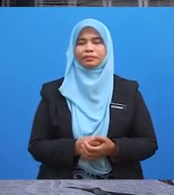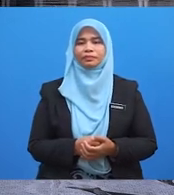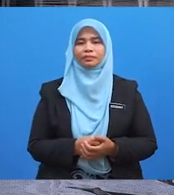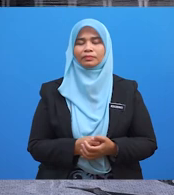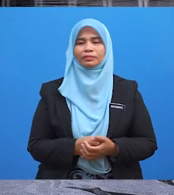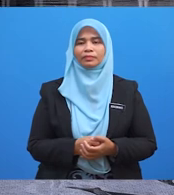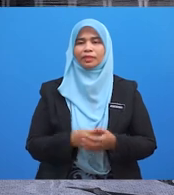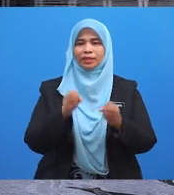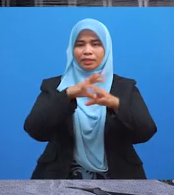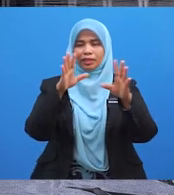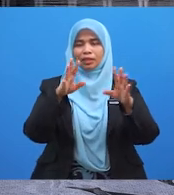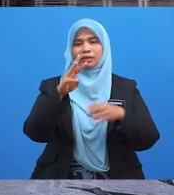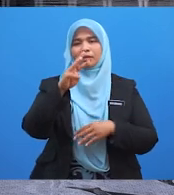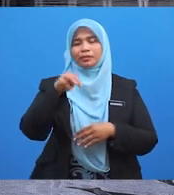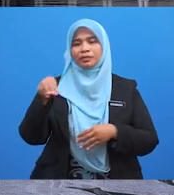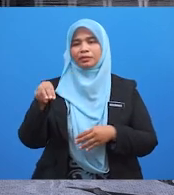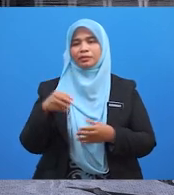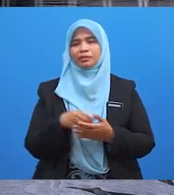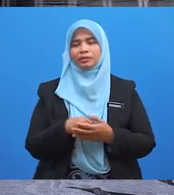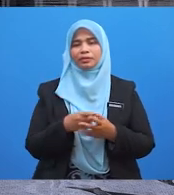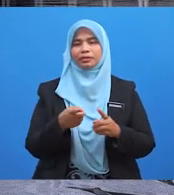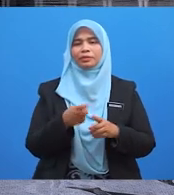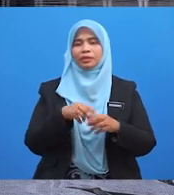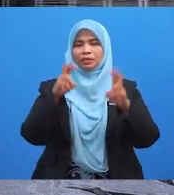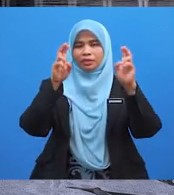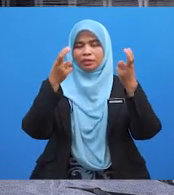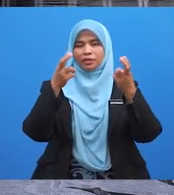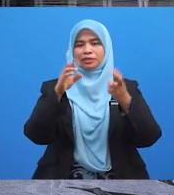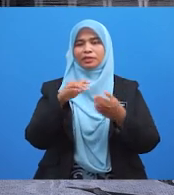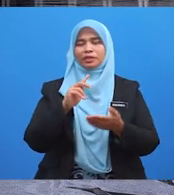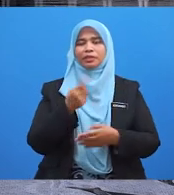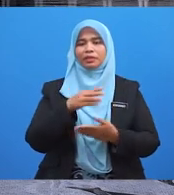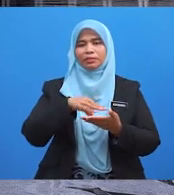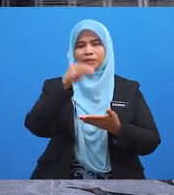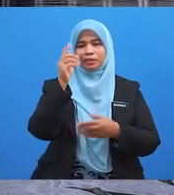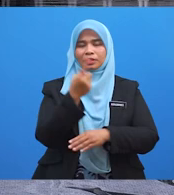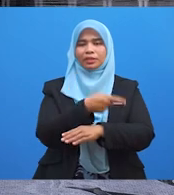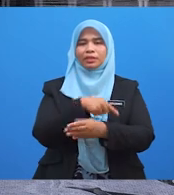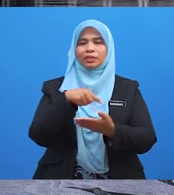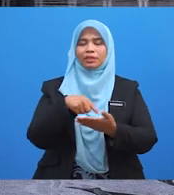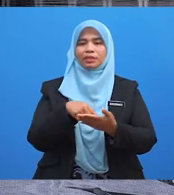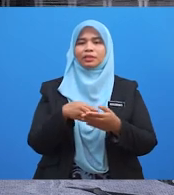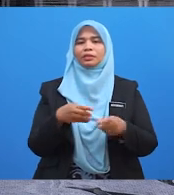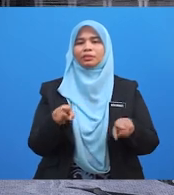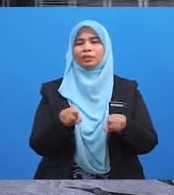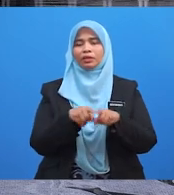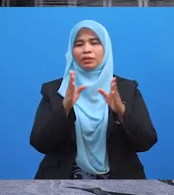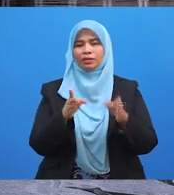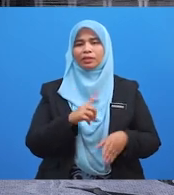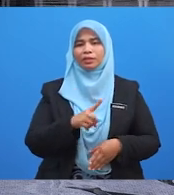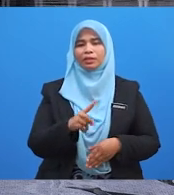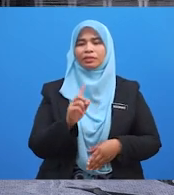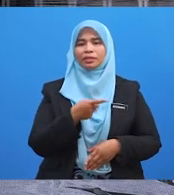kita. Jelas ya murid-murid? Daripada tajuk yang dipelajari hari ini, sebagai umat Islam,